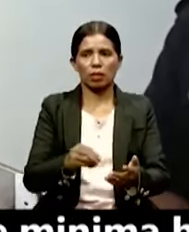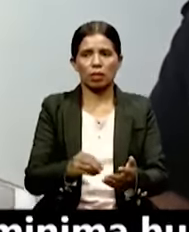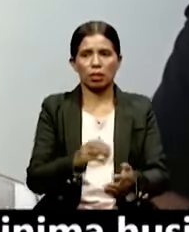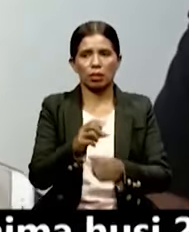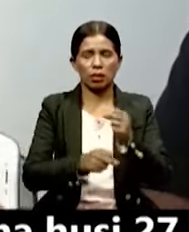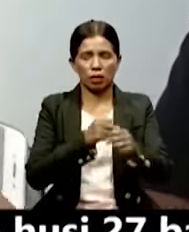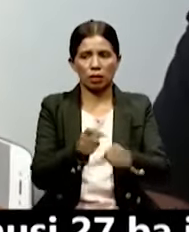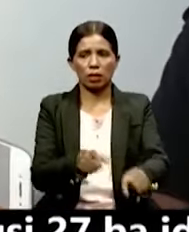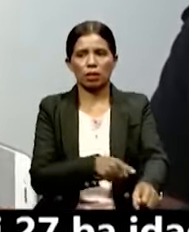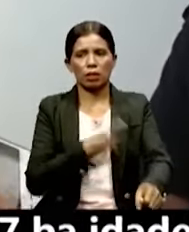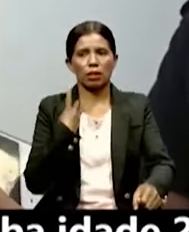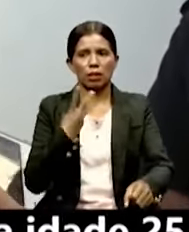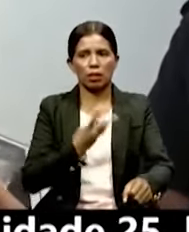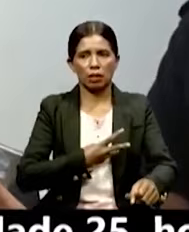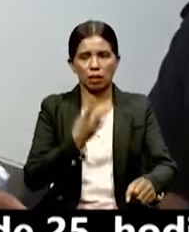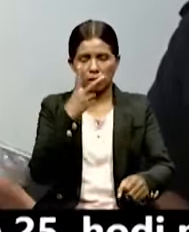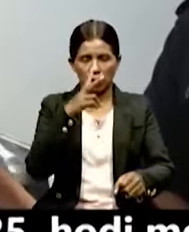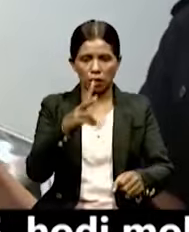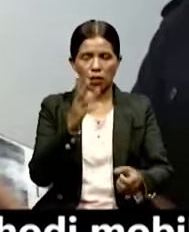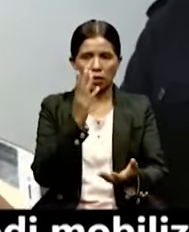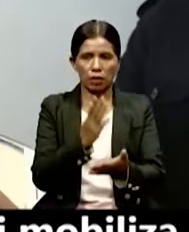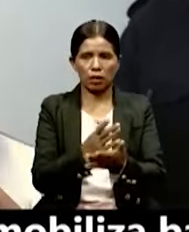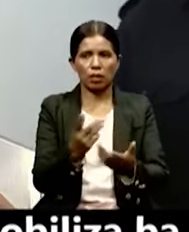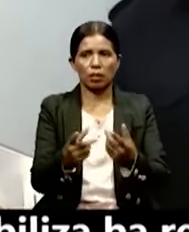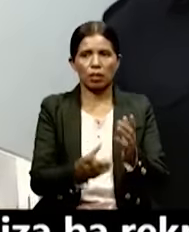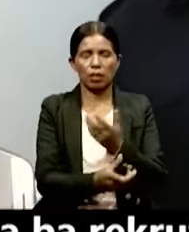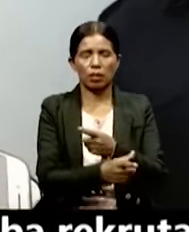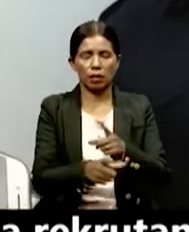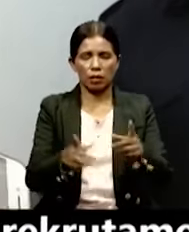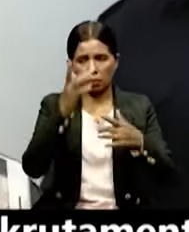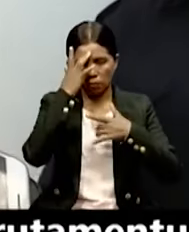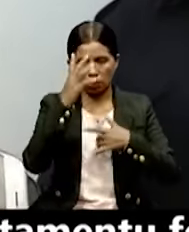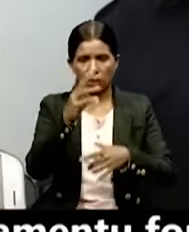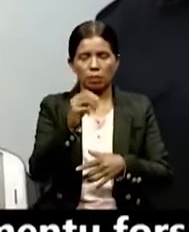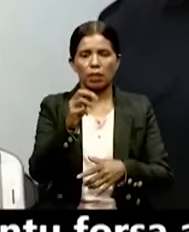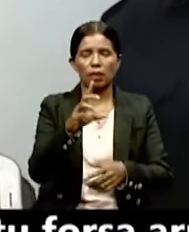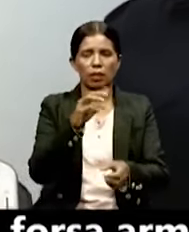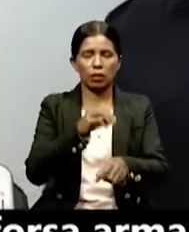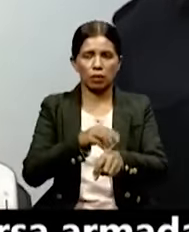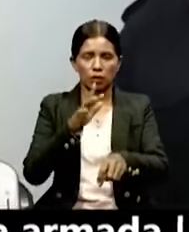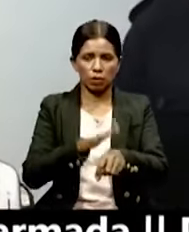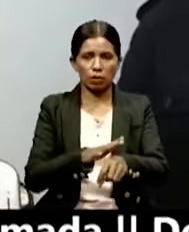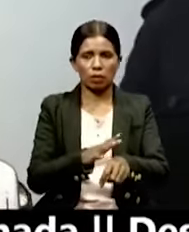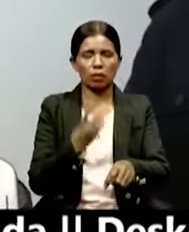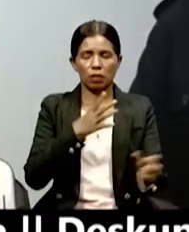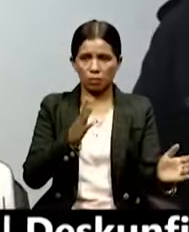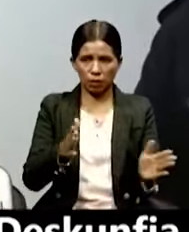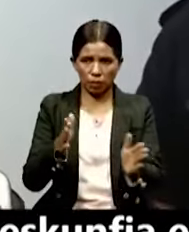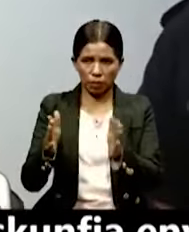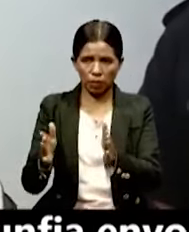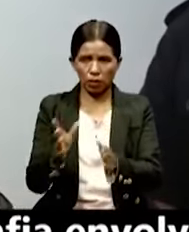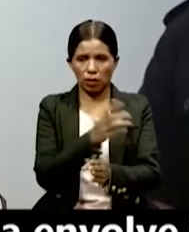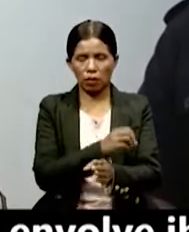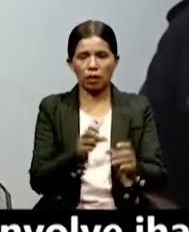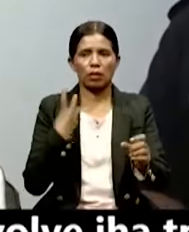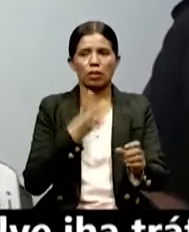matina ngaru kona, ita luta para tu ya atu liberta bahia moras malaria ne, ita agora hu prepara sambat papel